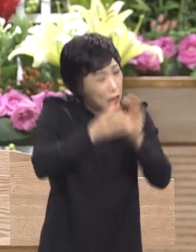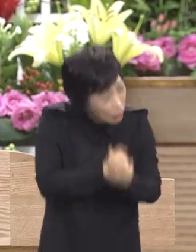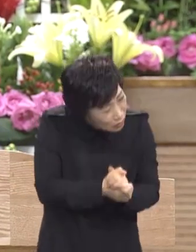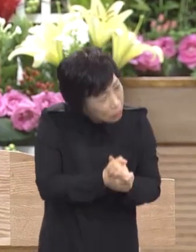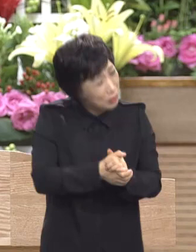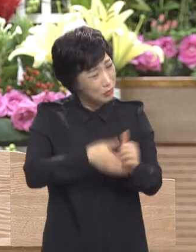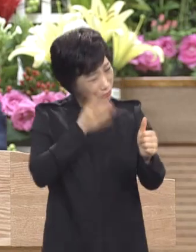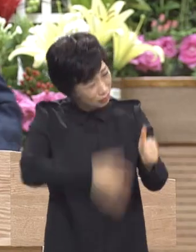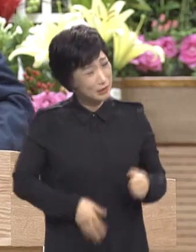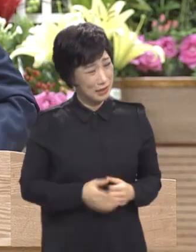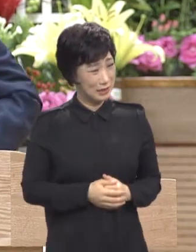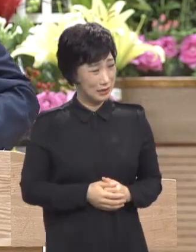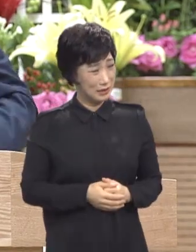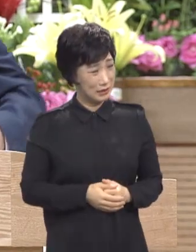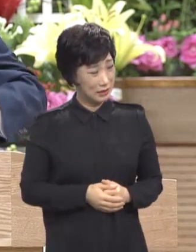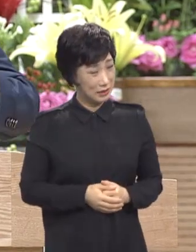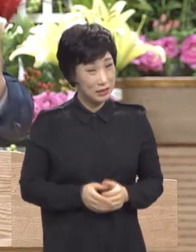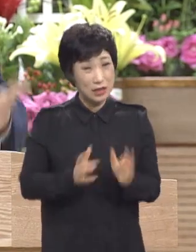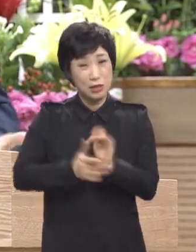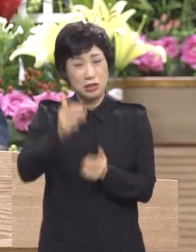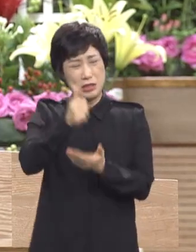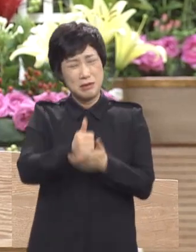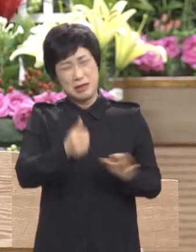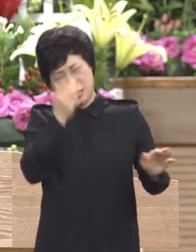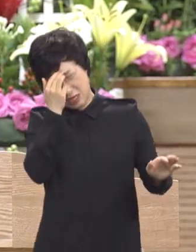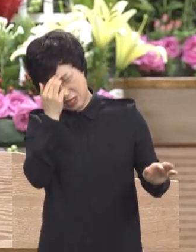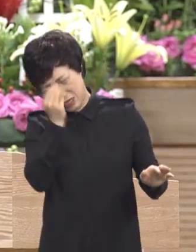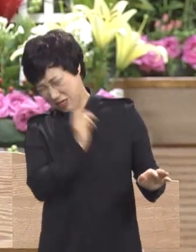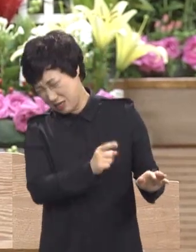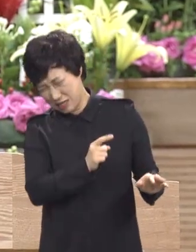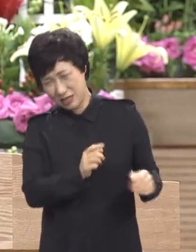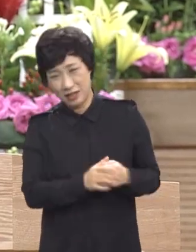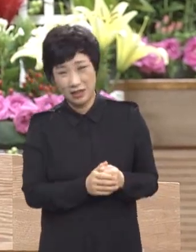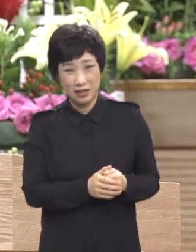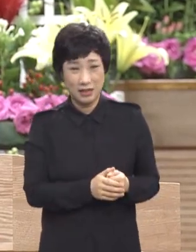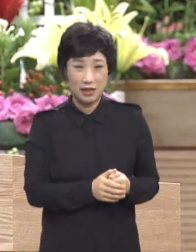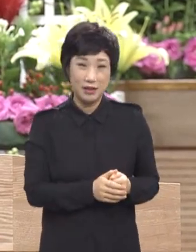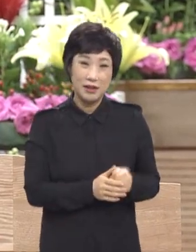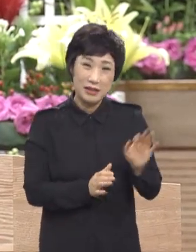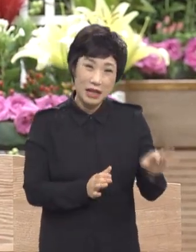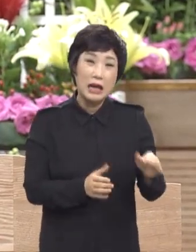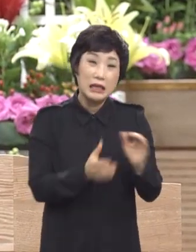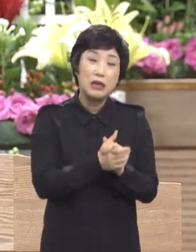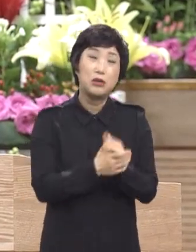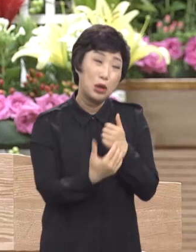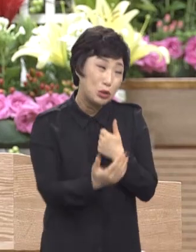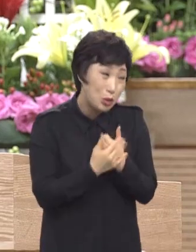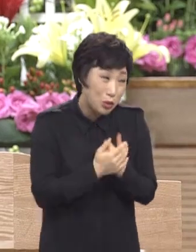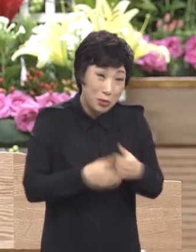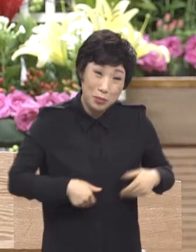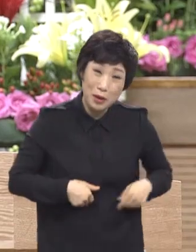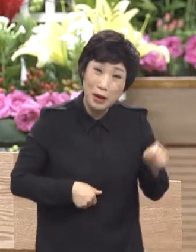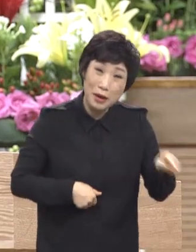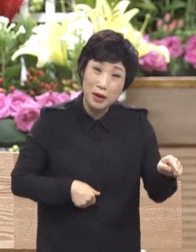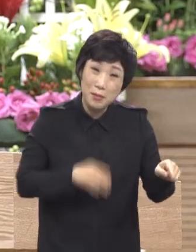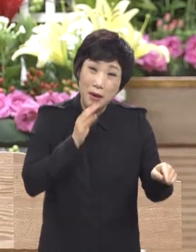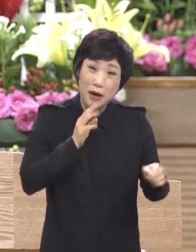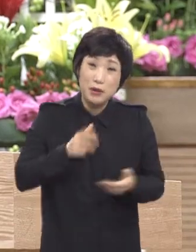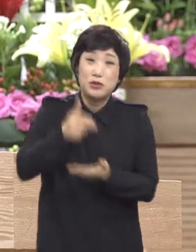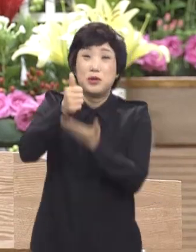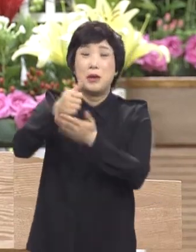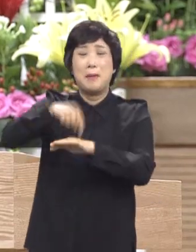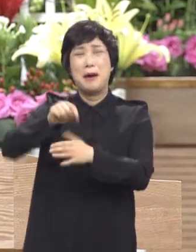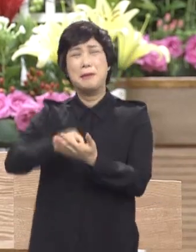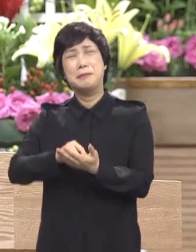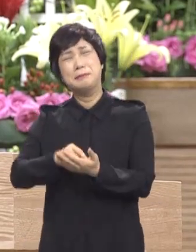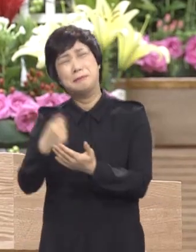수 없더냐고 주님이 기도하다 말고 그들에게 와서 기도의 지원을 받으려고 하는 주님의